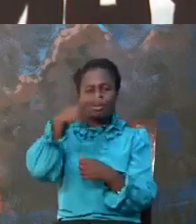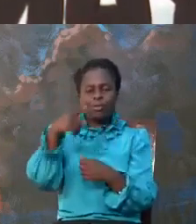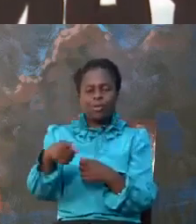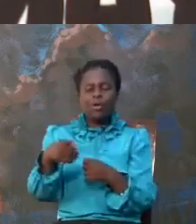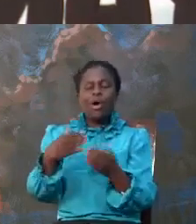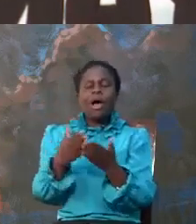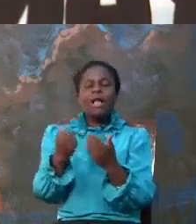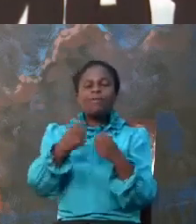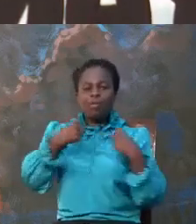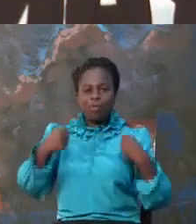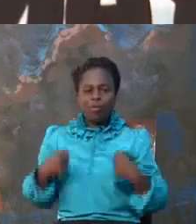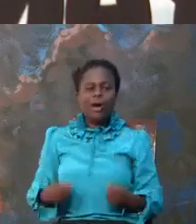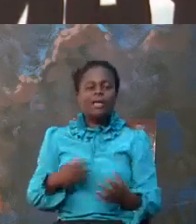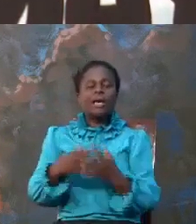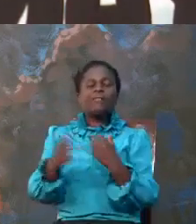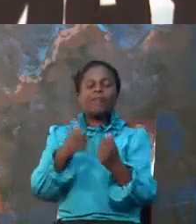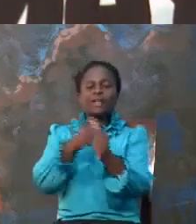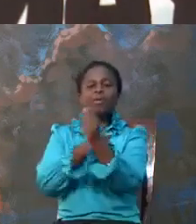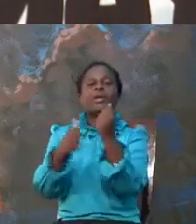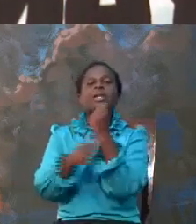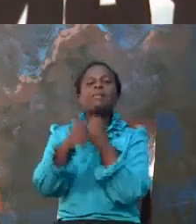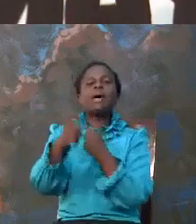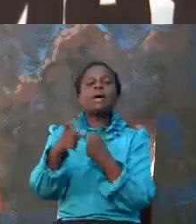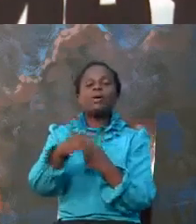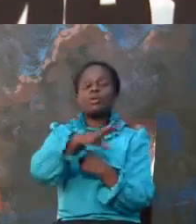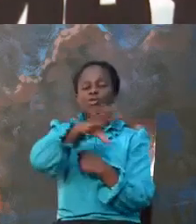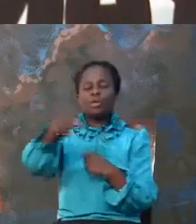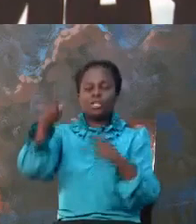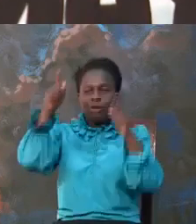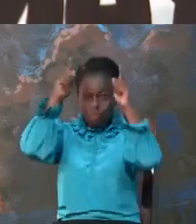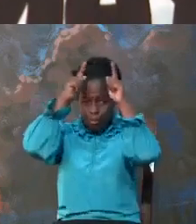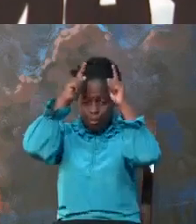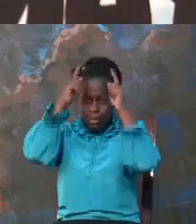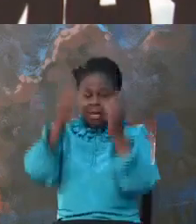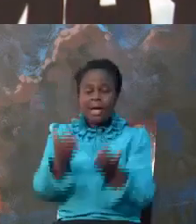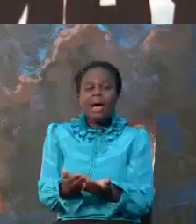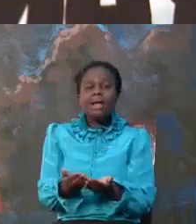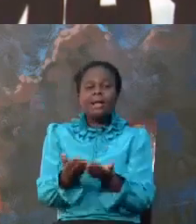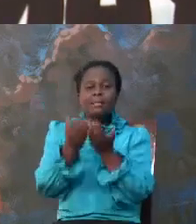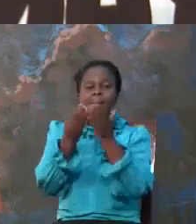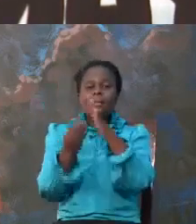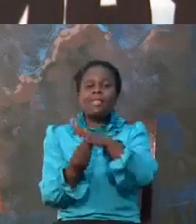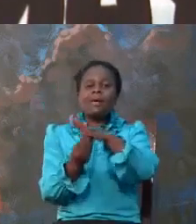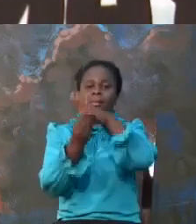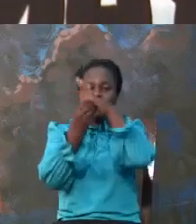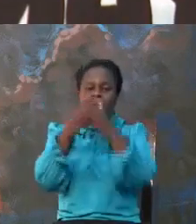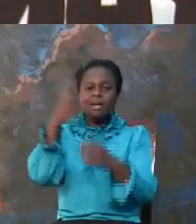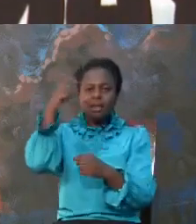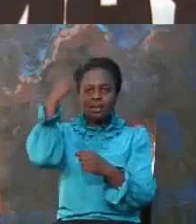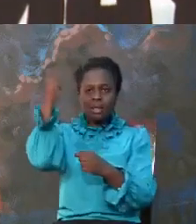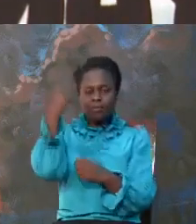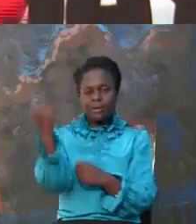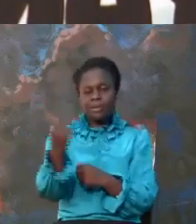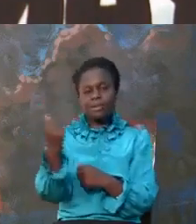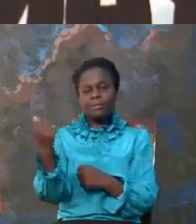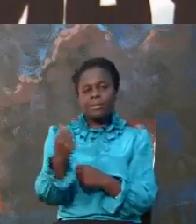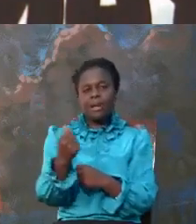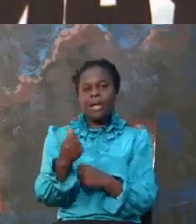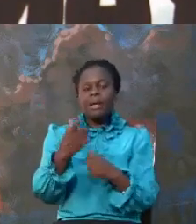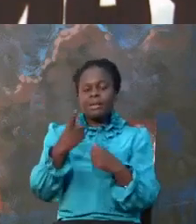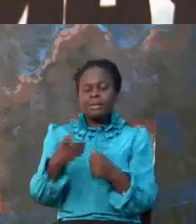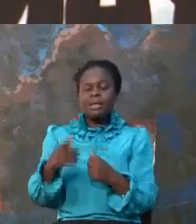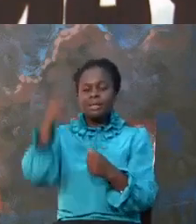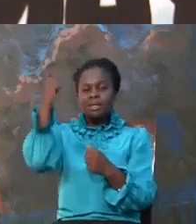watu wote, na yule mbuzi ndiye anabeba dhamana ya taifa zima, na uhai ndio damu yake, na dhambi sawa wa Israeli